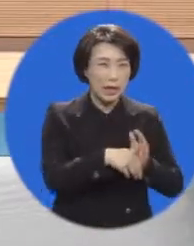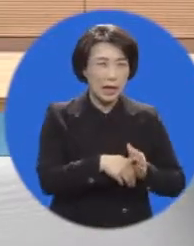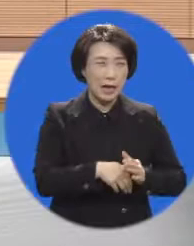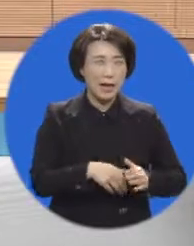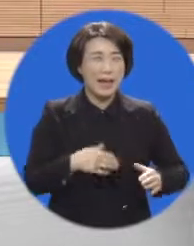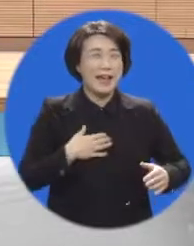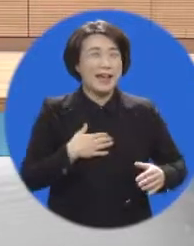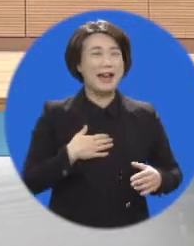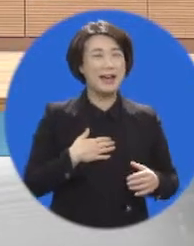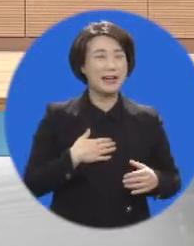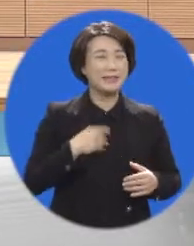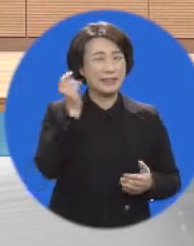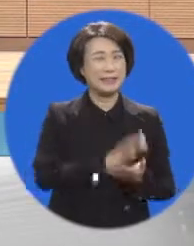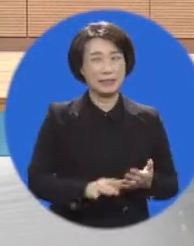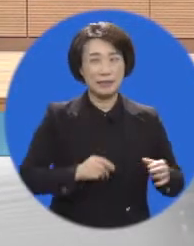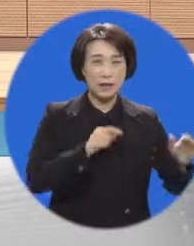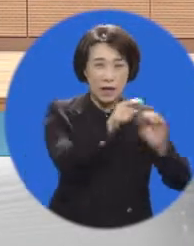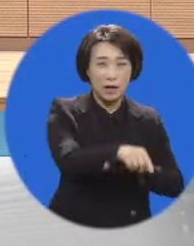때는